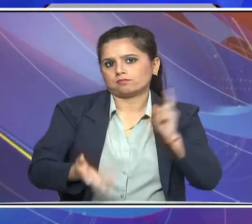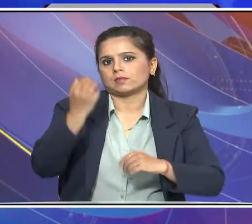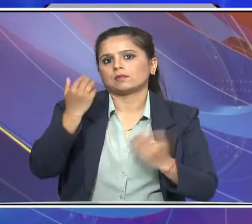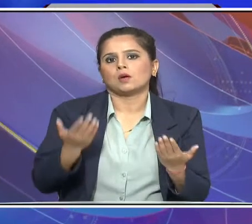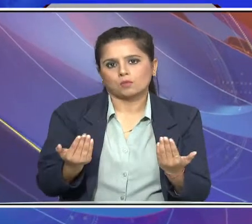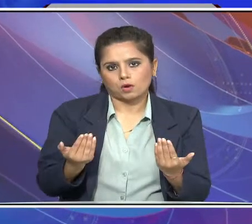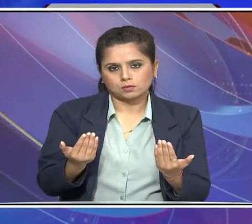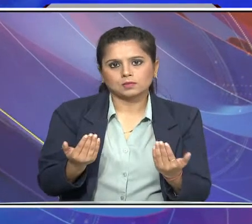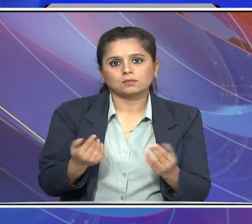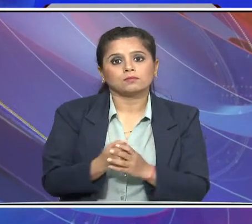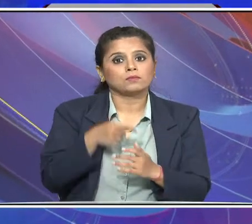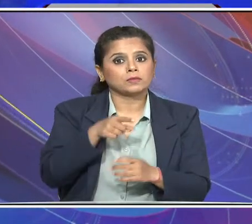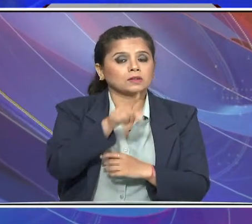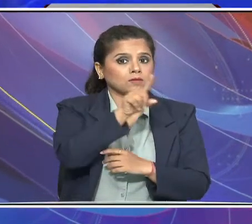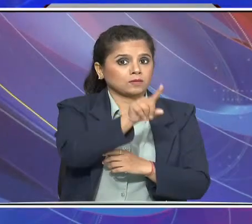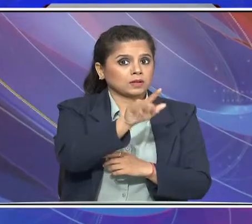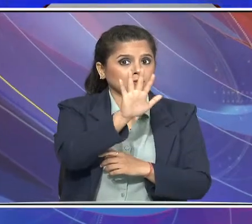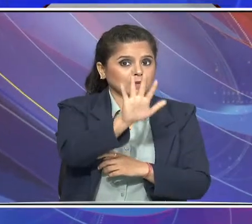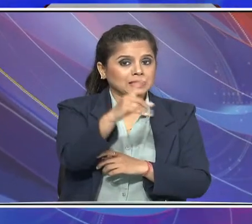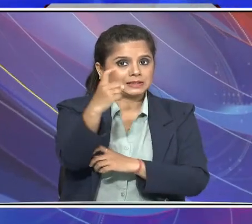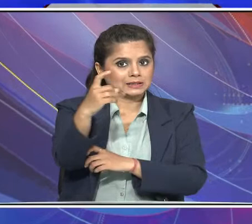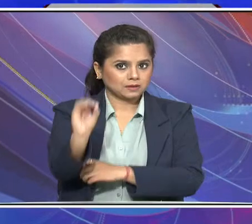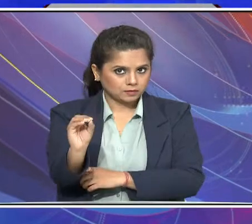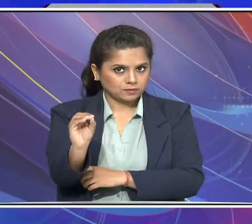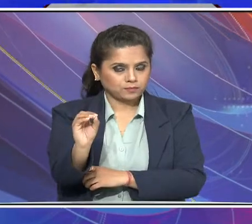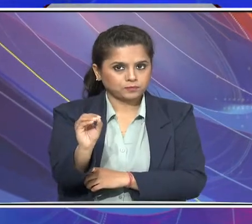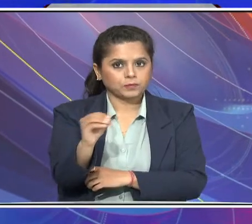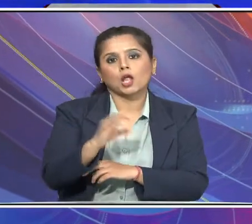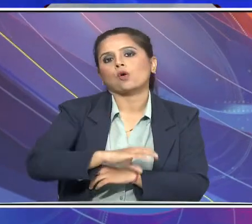उसके लिए 1570 करोड़